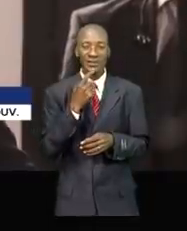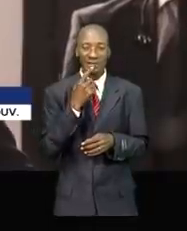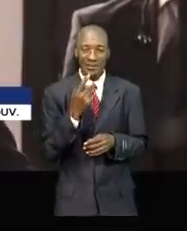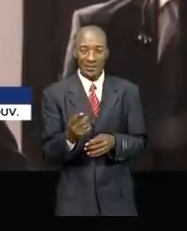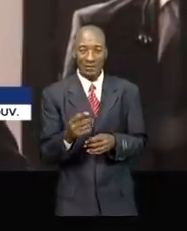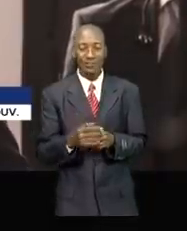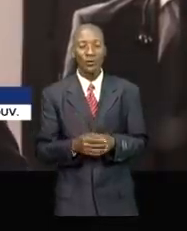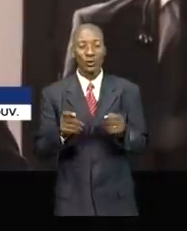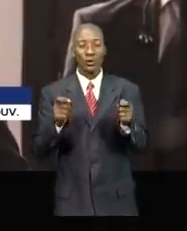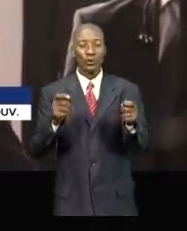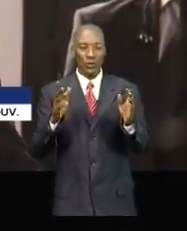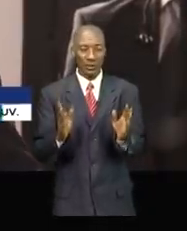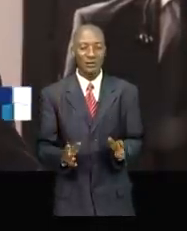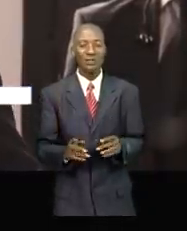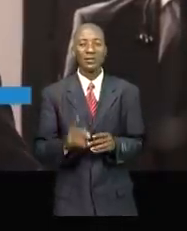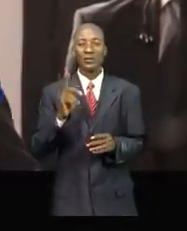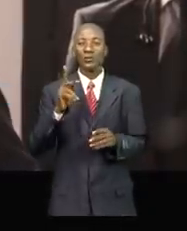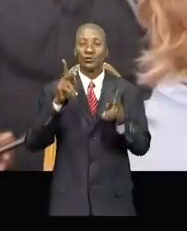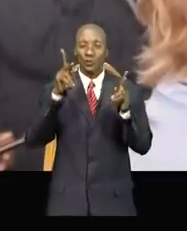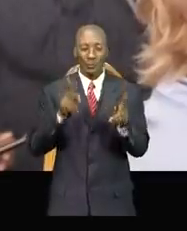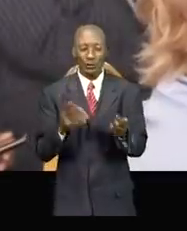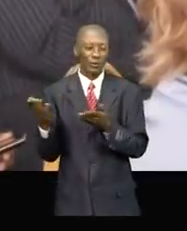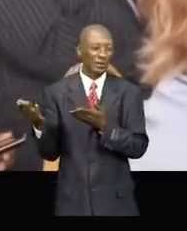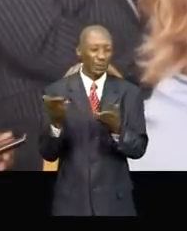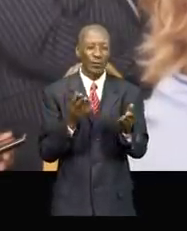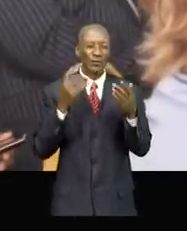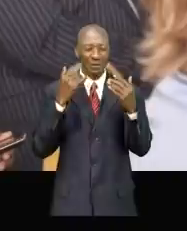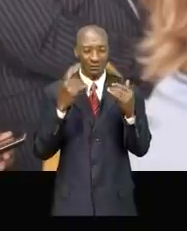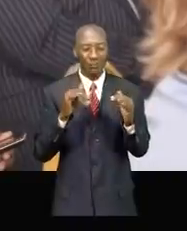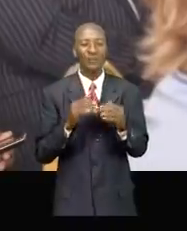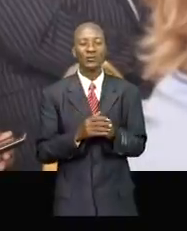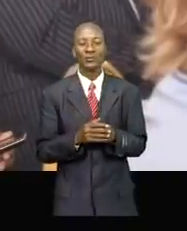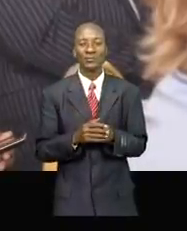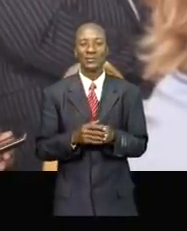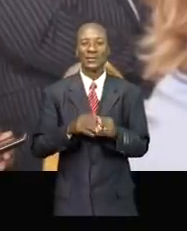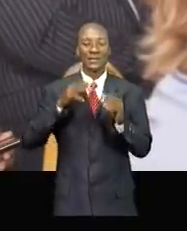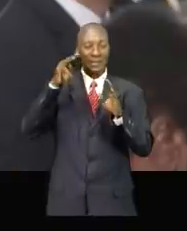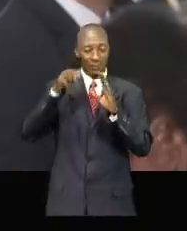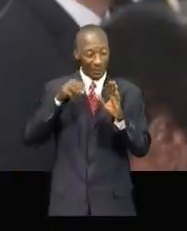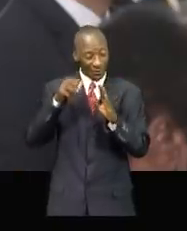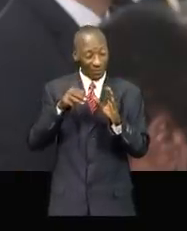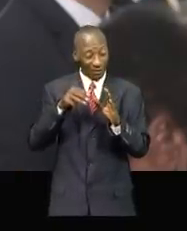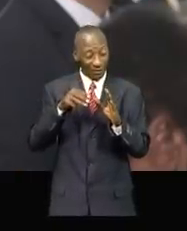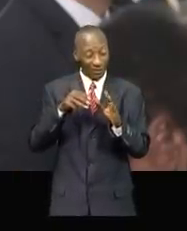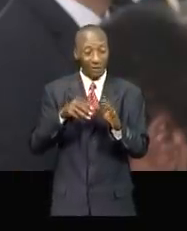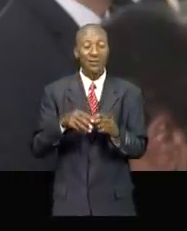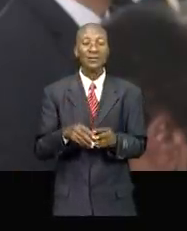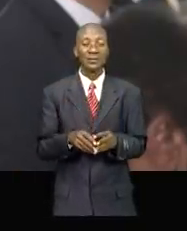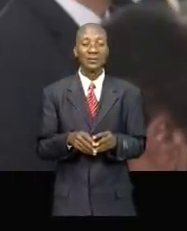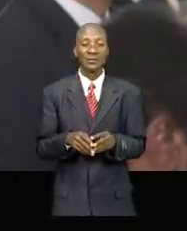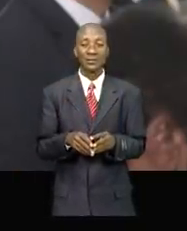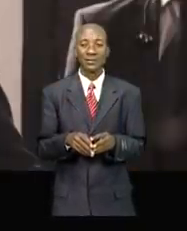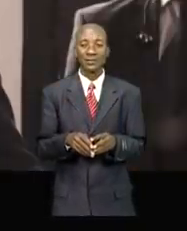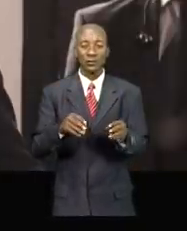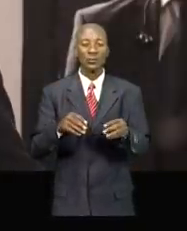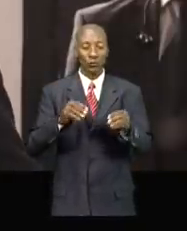journaliste » avant. Ça veut dire que la société nous a toujours donné cette marque de respect parce que c'est grâce aux